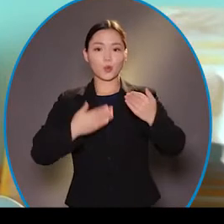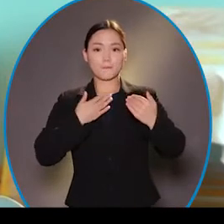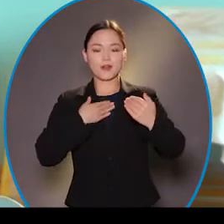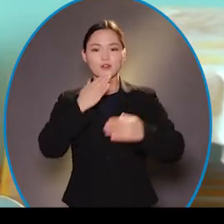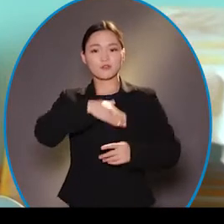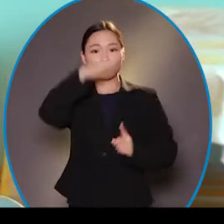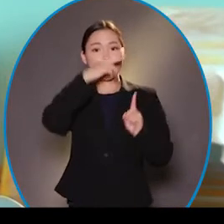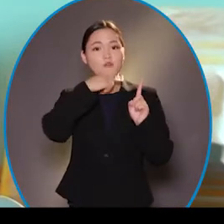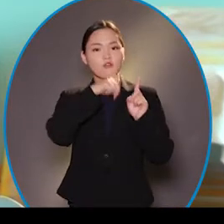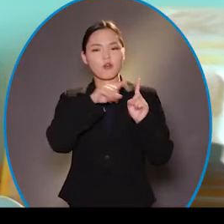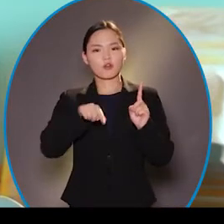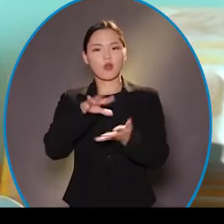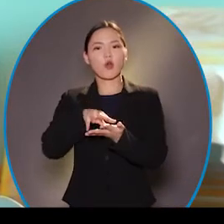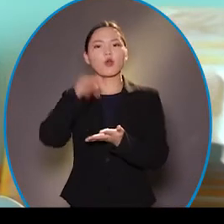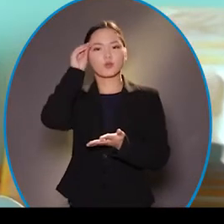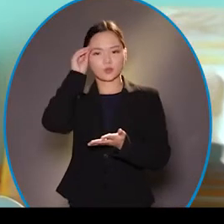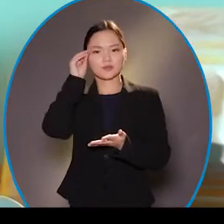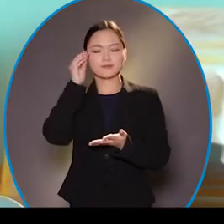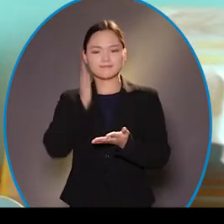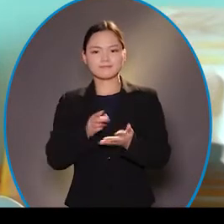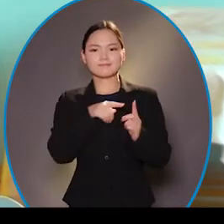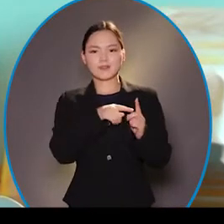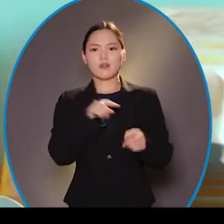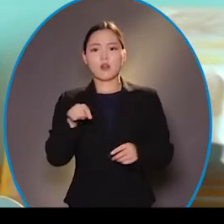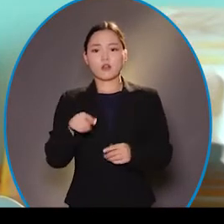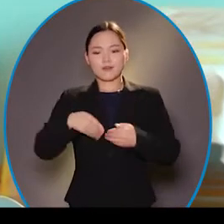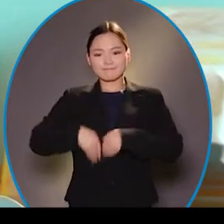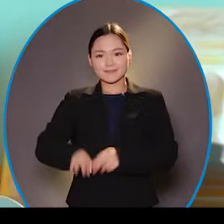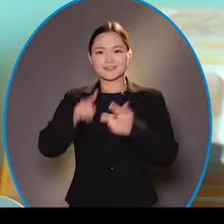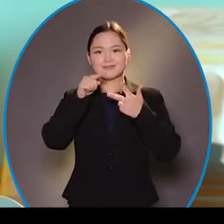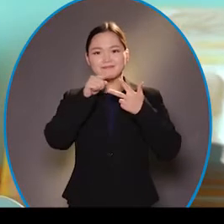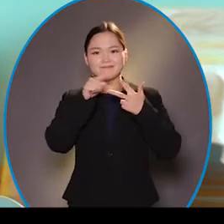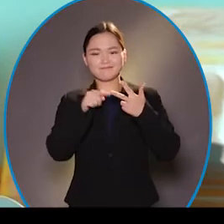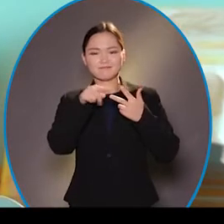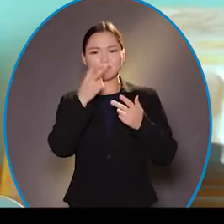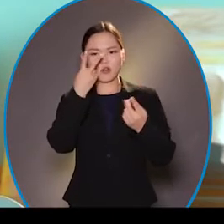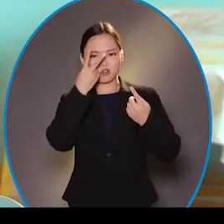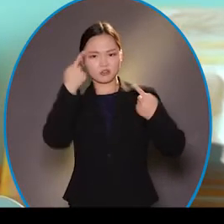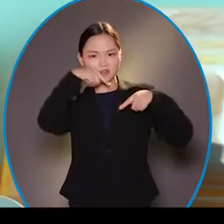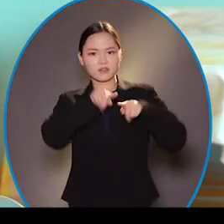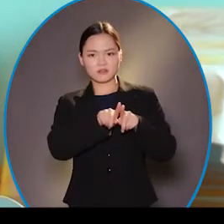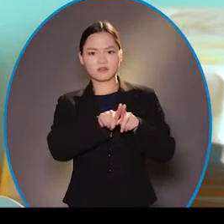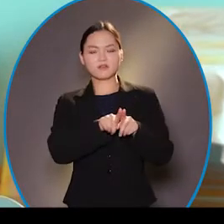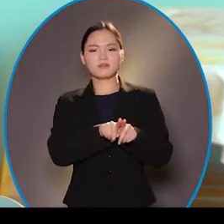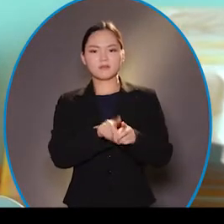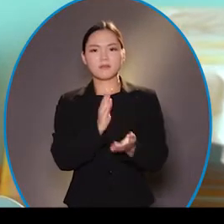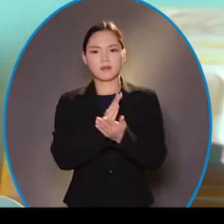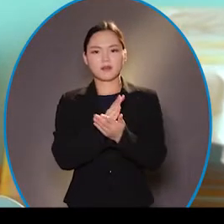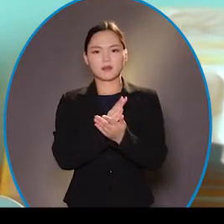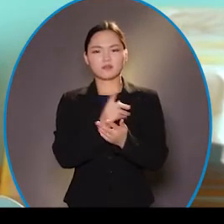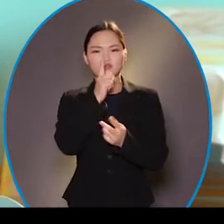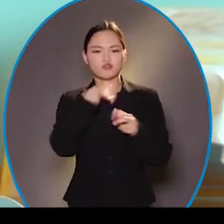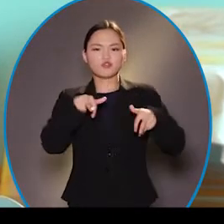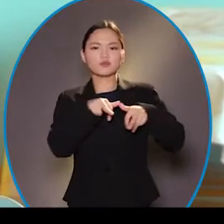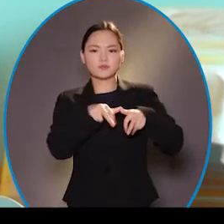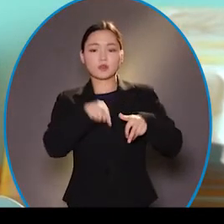охин оюут нь одоо энэ хоёрт ихэр байгаа 2. Нэг нь ийм гарт төрсөн байгаа. Тэгээд хүүхэд одоо хамгийн